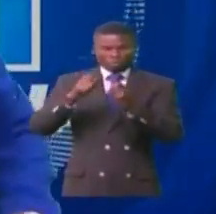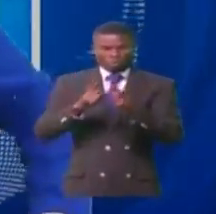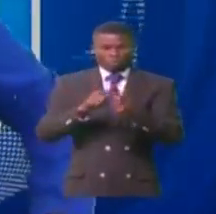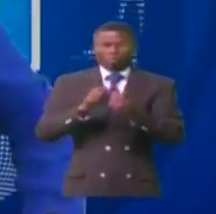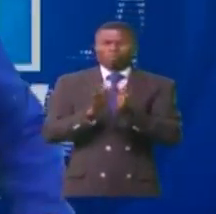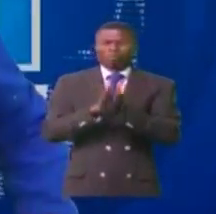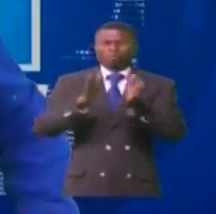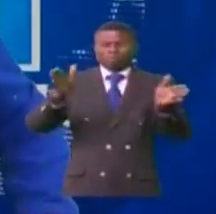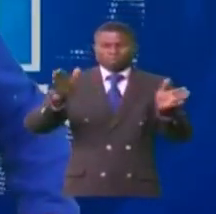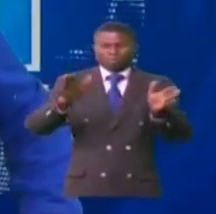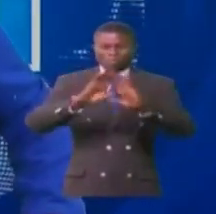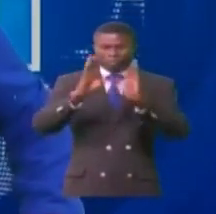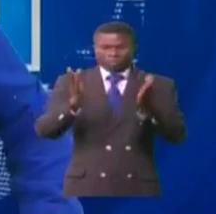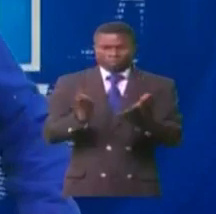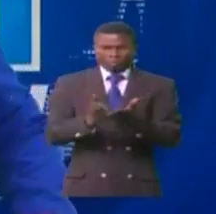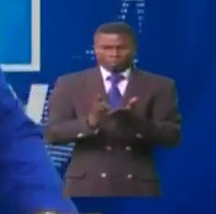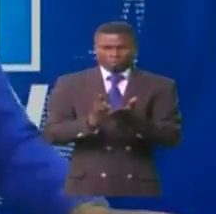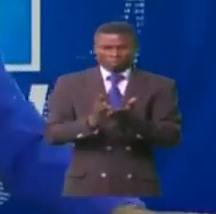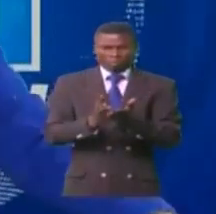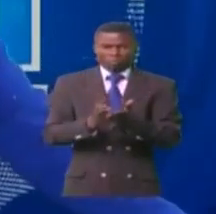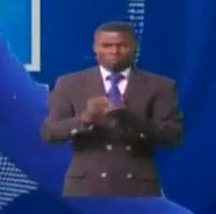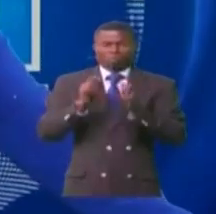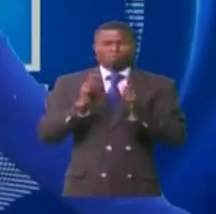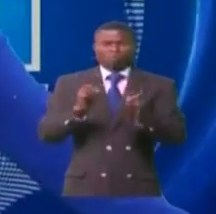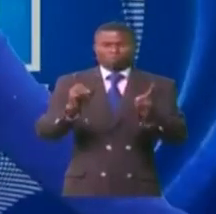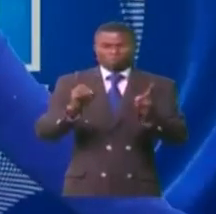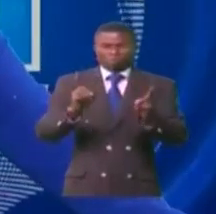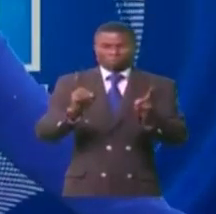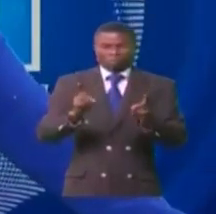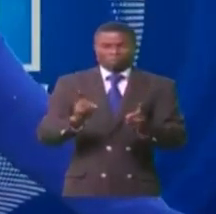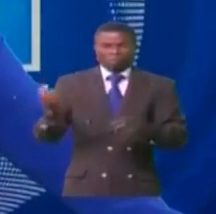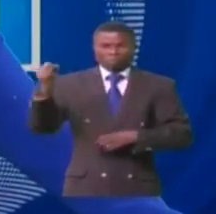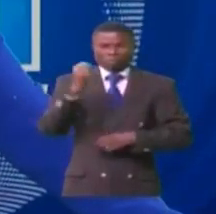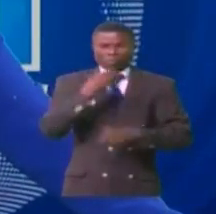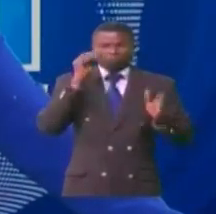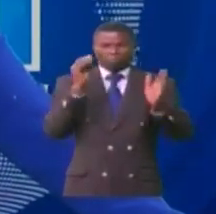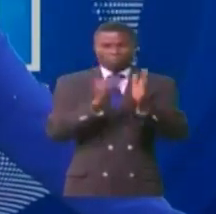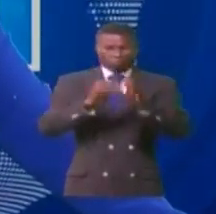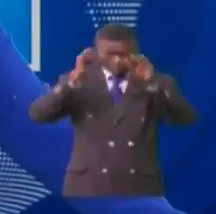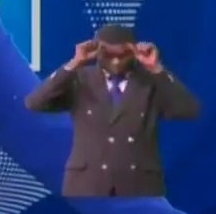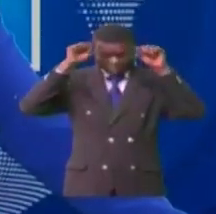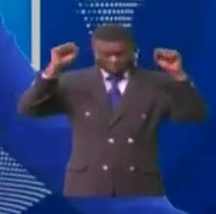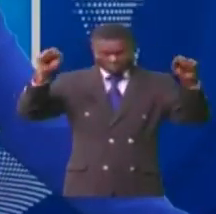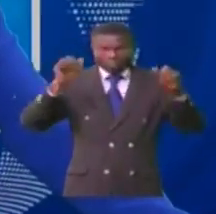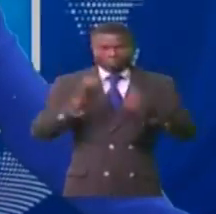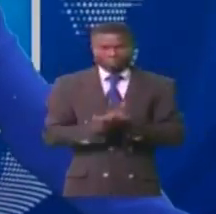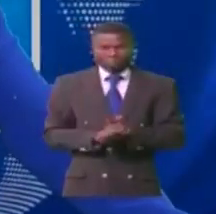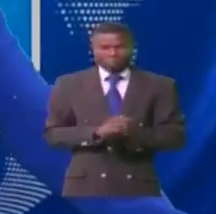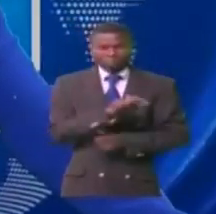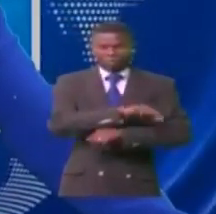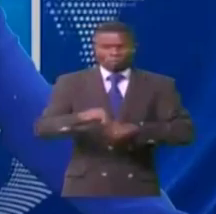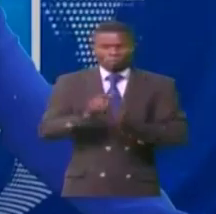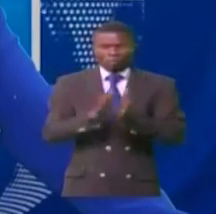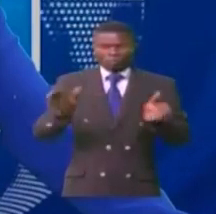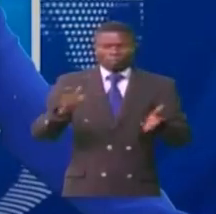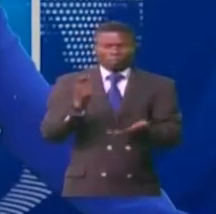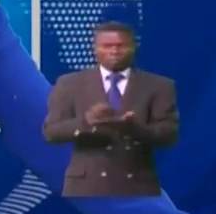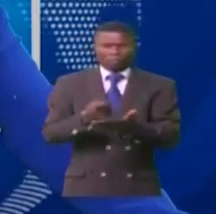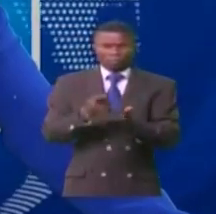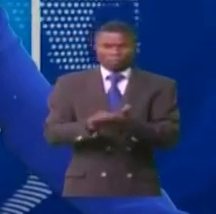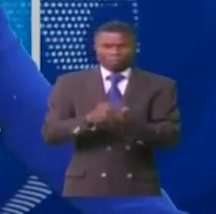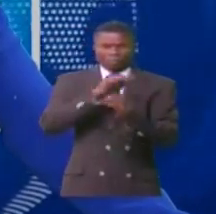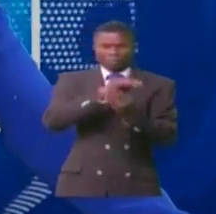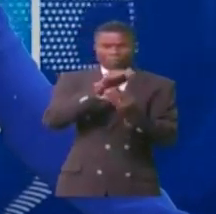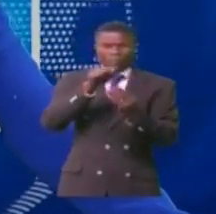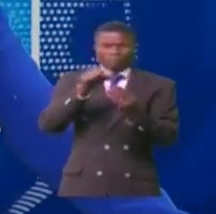l'intégralité de cette interview. Je disais, nommé par ordonnance présidentielle, la Direction générale du Trésor et